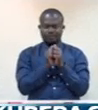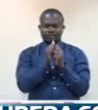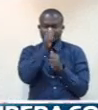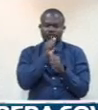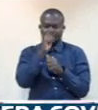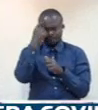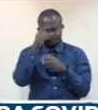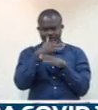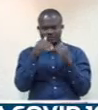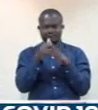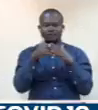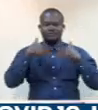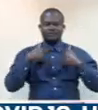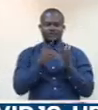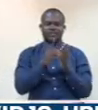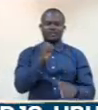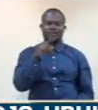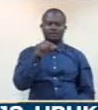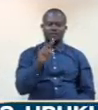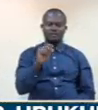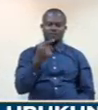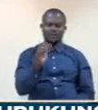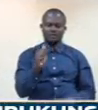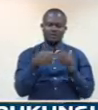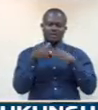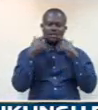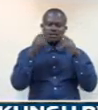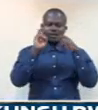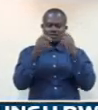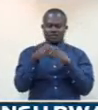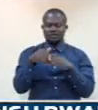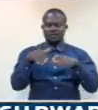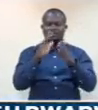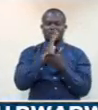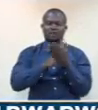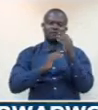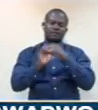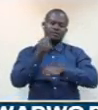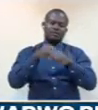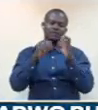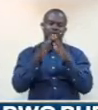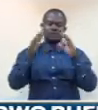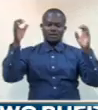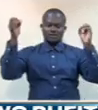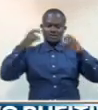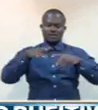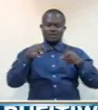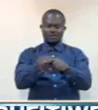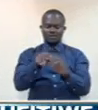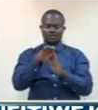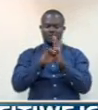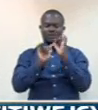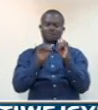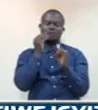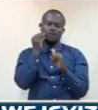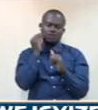umunyamabanga wa leta muri minisiteri y'ubuzima Dr. Impunga Tarsis avuga ko gukomorera bimwe mu bikorwa byo mu mujyi wa Kigali na gahunda ya guma mu rugo